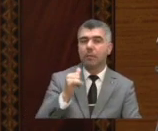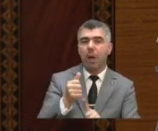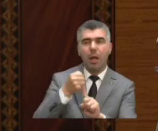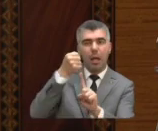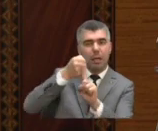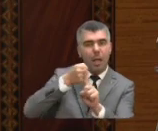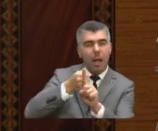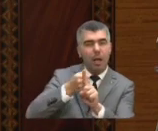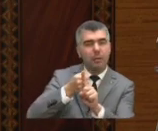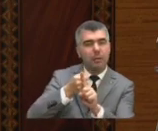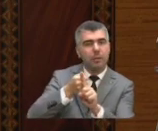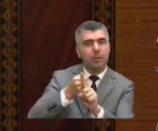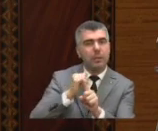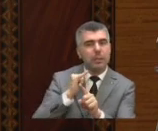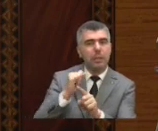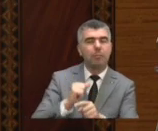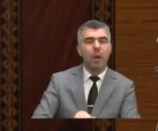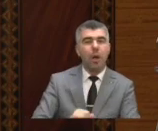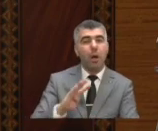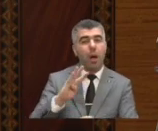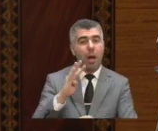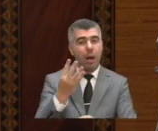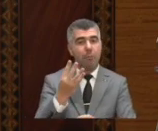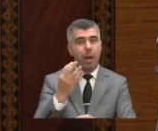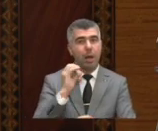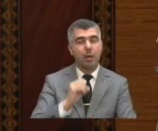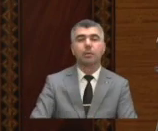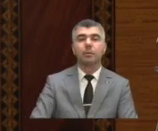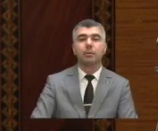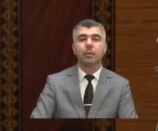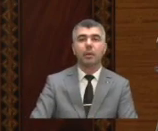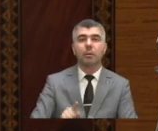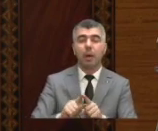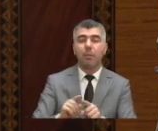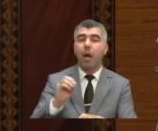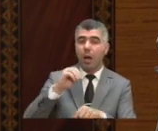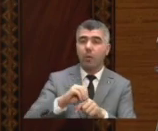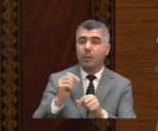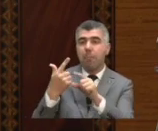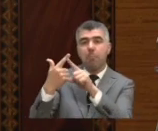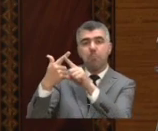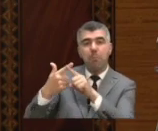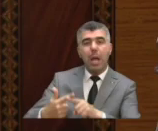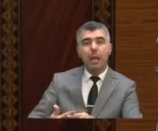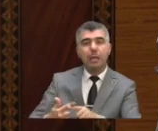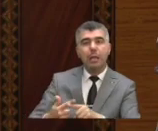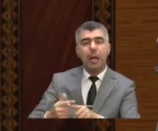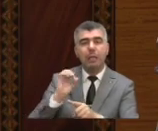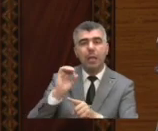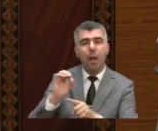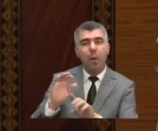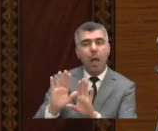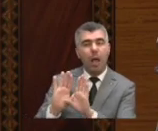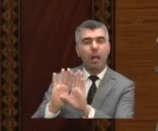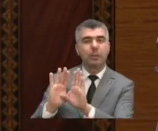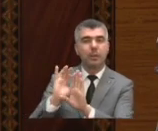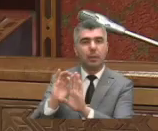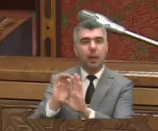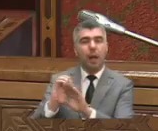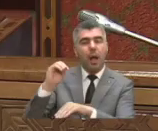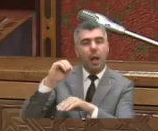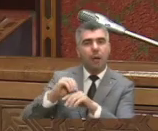الهيكليه ورابعا تع تعزيز استدات مالينا العموميه مع الحرص على تعبئه